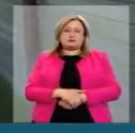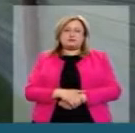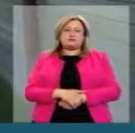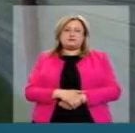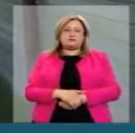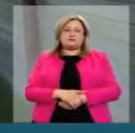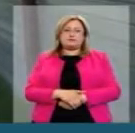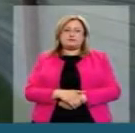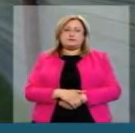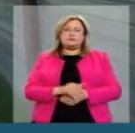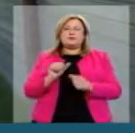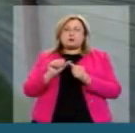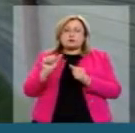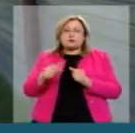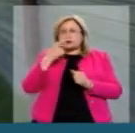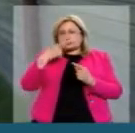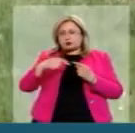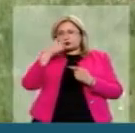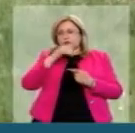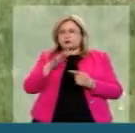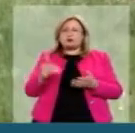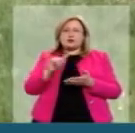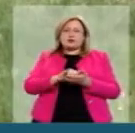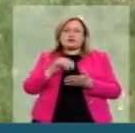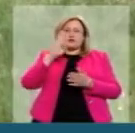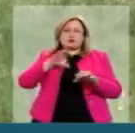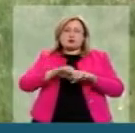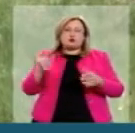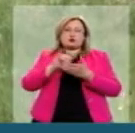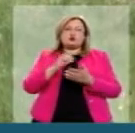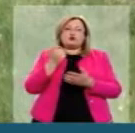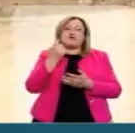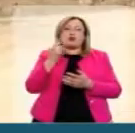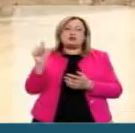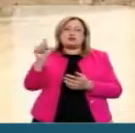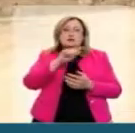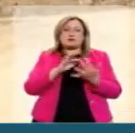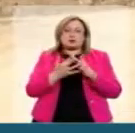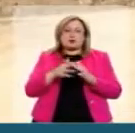су тарту қондырғысын орнату жоспарда бар дейді мамандар. Шенділер осылайша күрмеулі мәселені